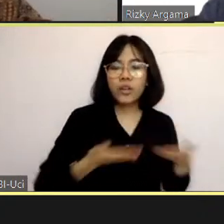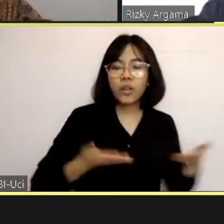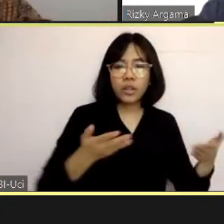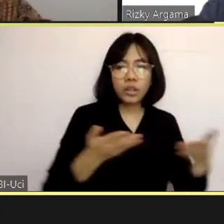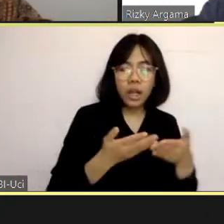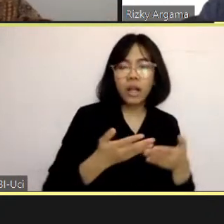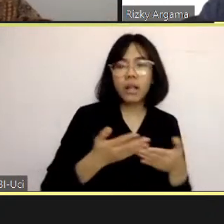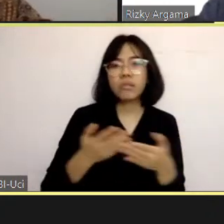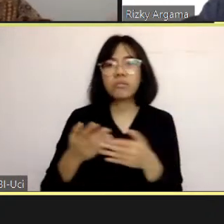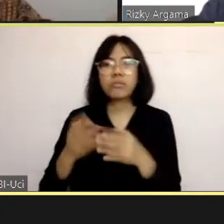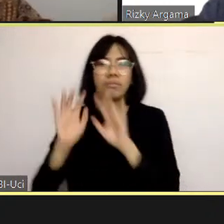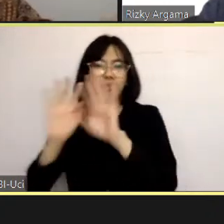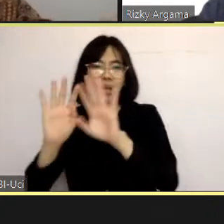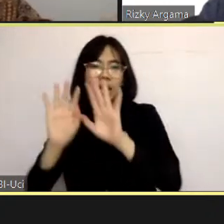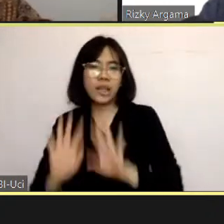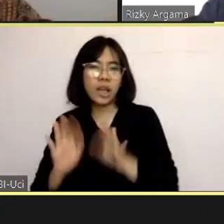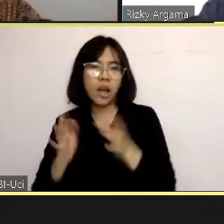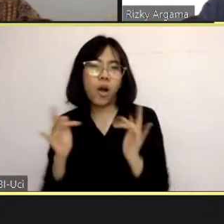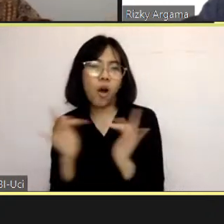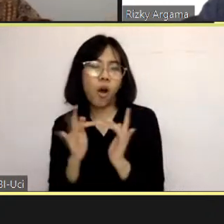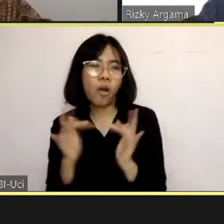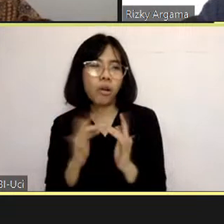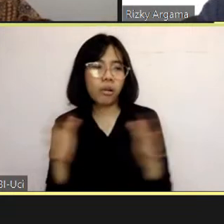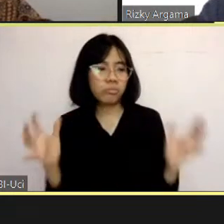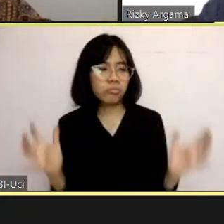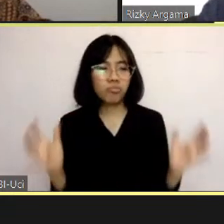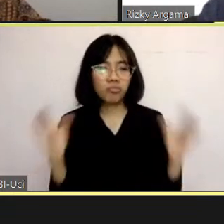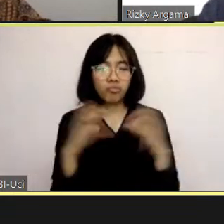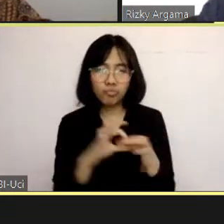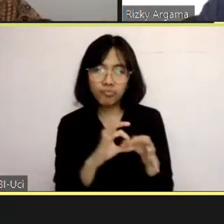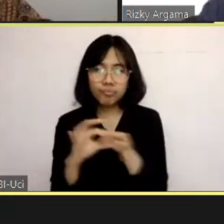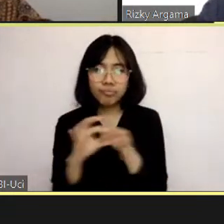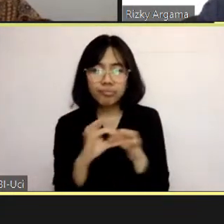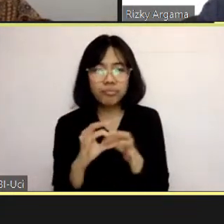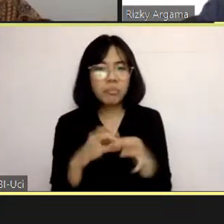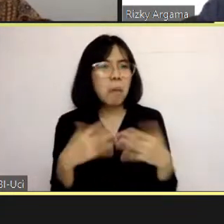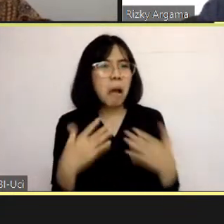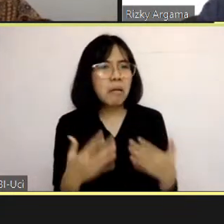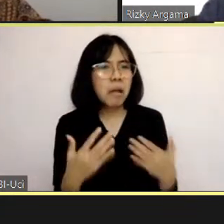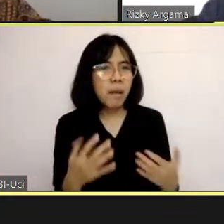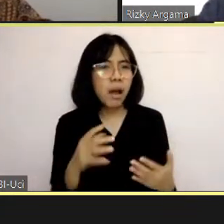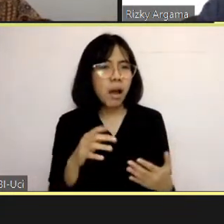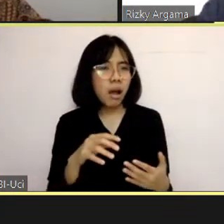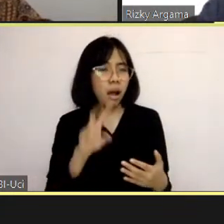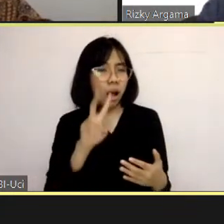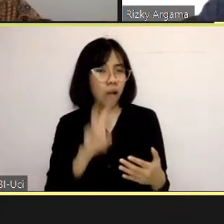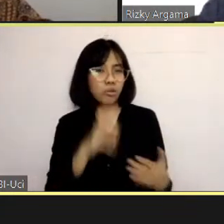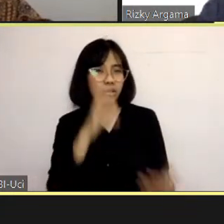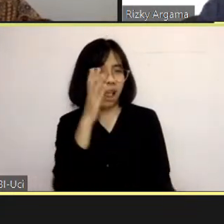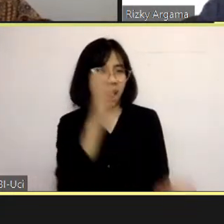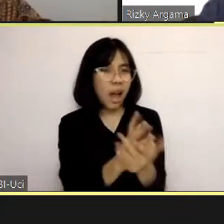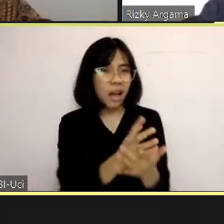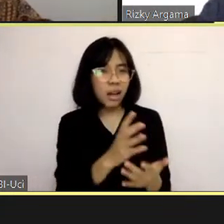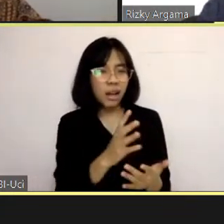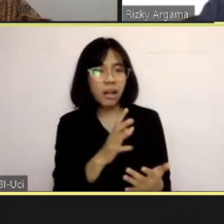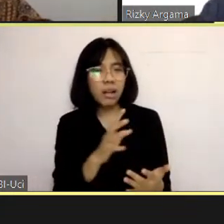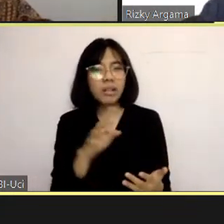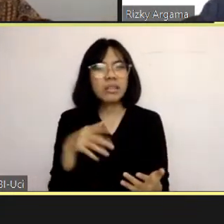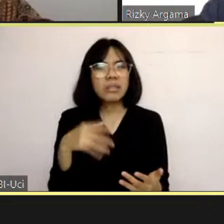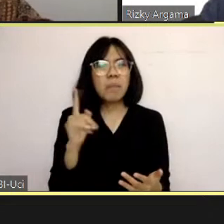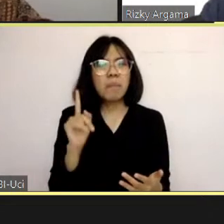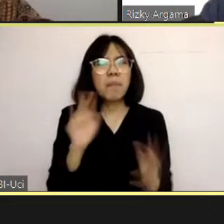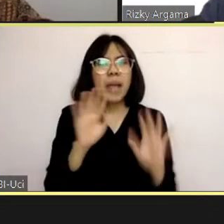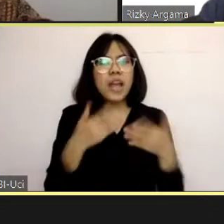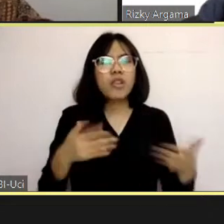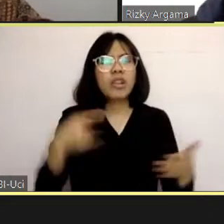hari? Dalam beberapa waktu terakhir, media online sering di-ban. Apakah hal senada pernah terjadi di luar Indonesia dan bagaimana penanganannya?